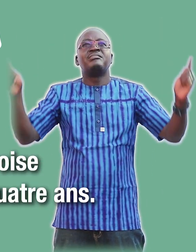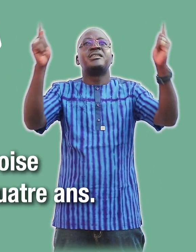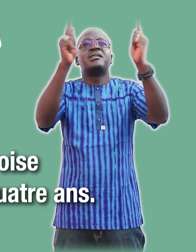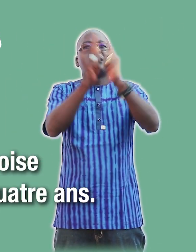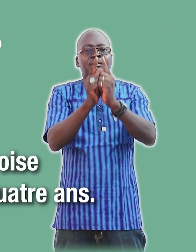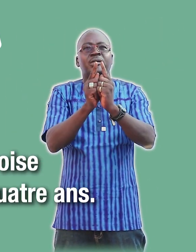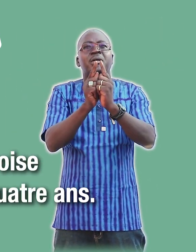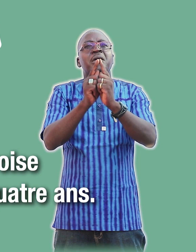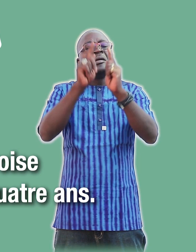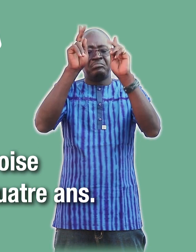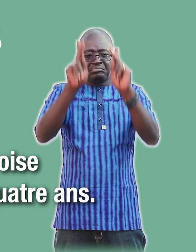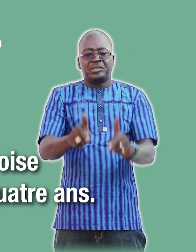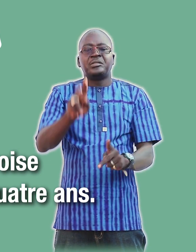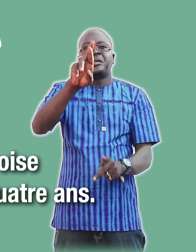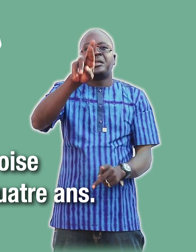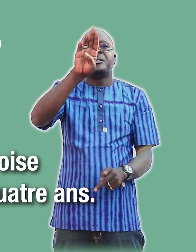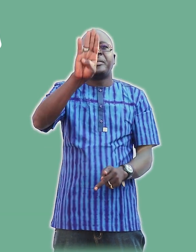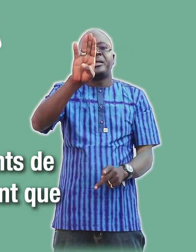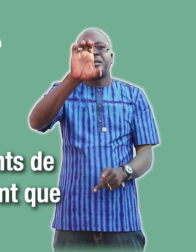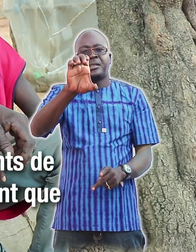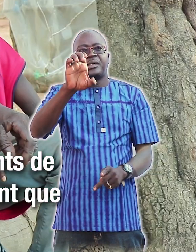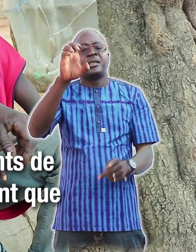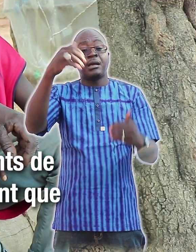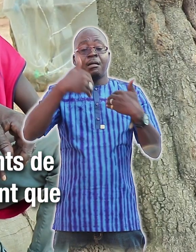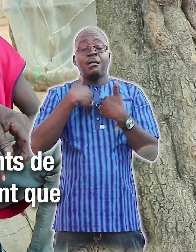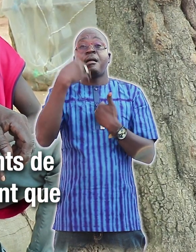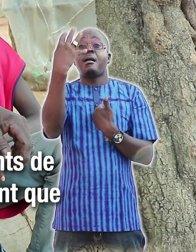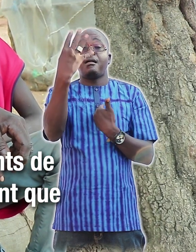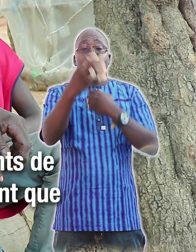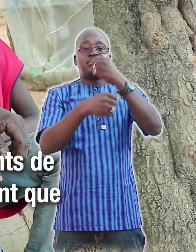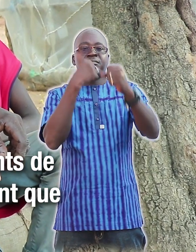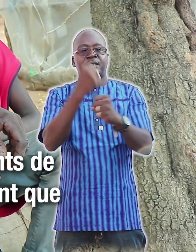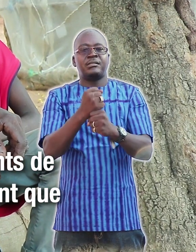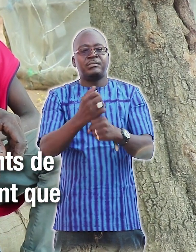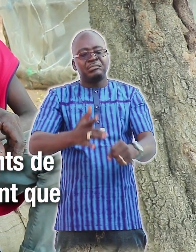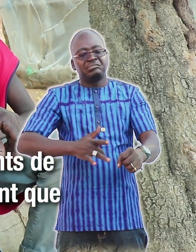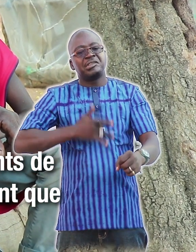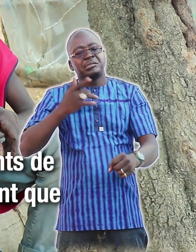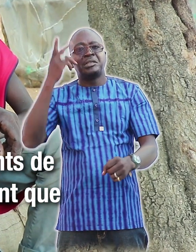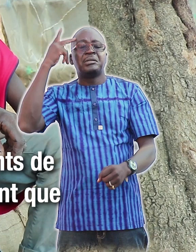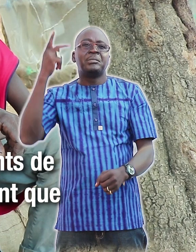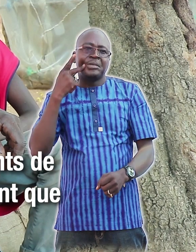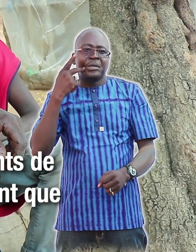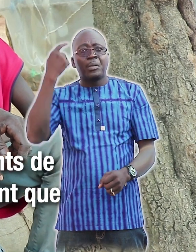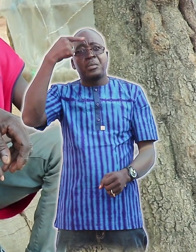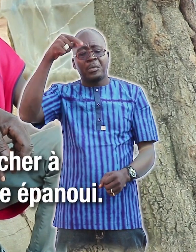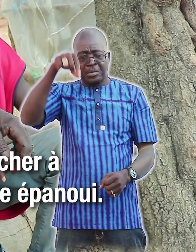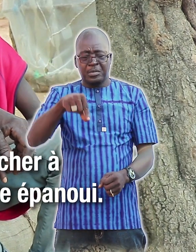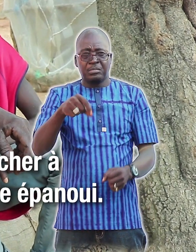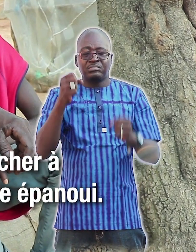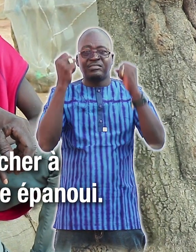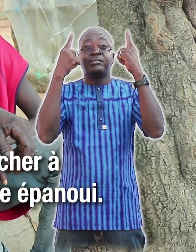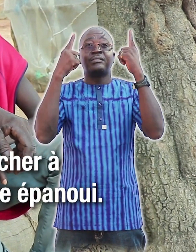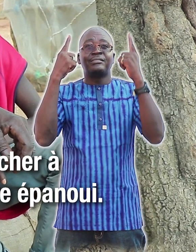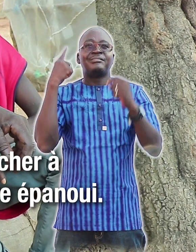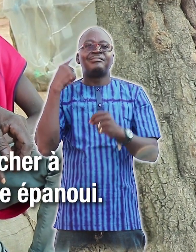d'un agent de la RBC il y a 4 ans. Celui-ci a sensibilisé les parents de Seydou pour qu'ils comprennent que la